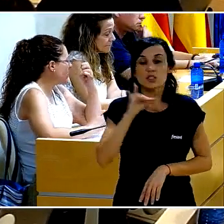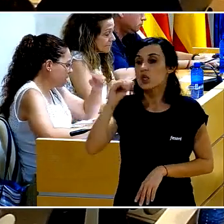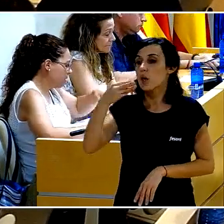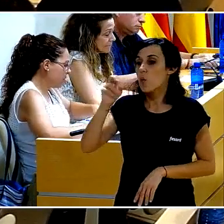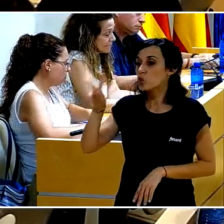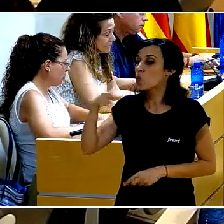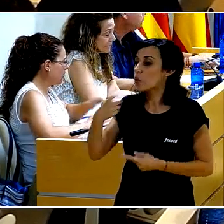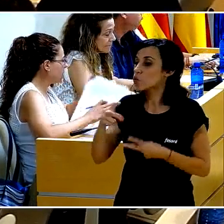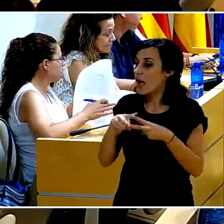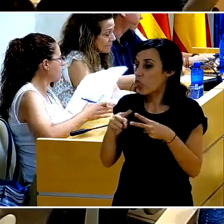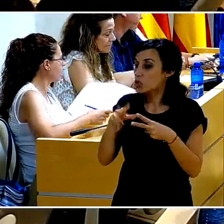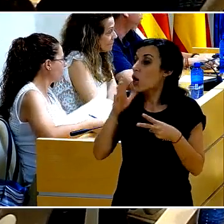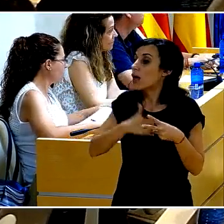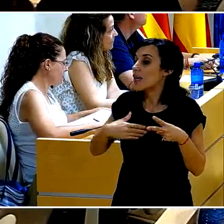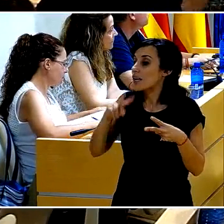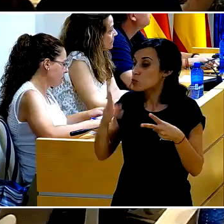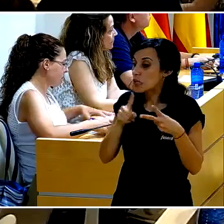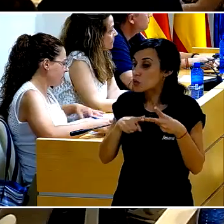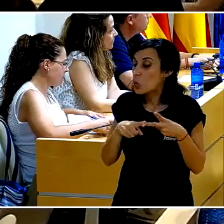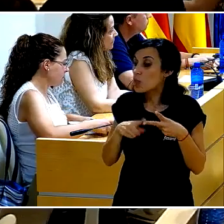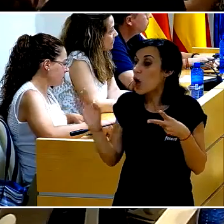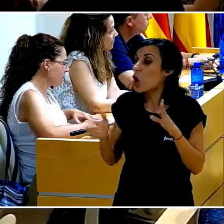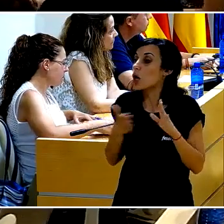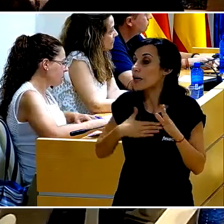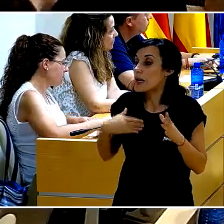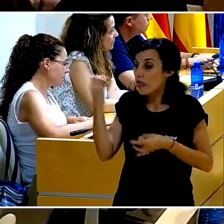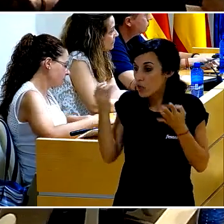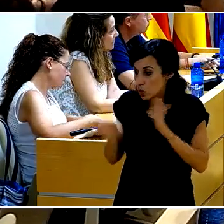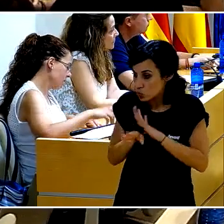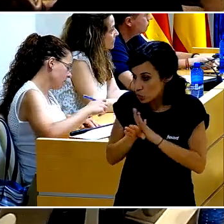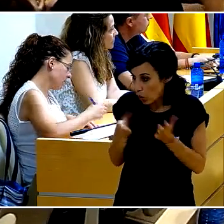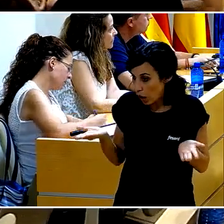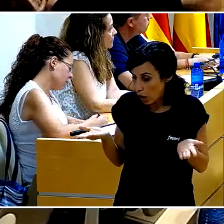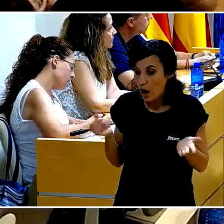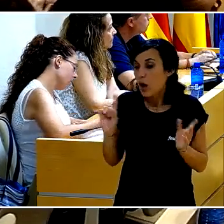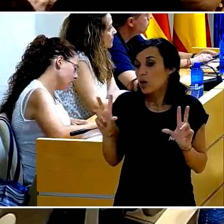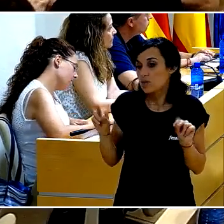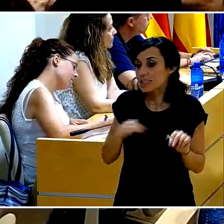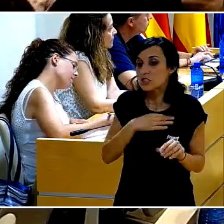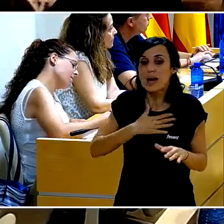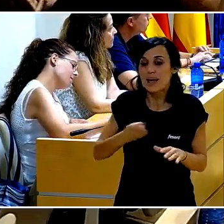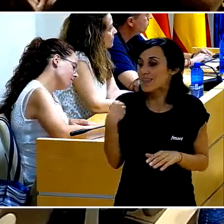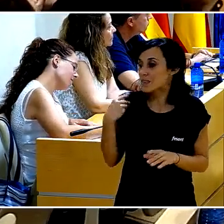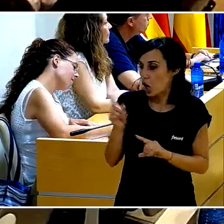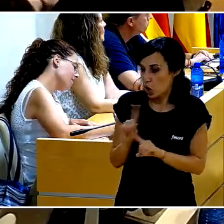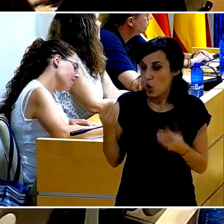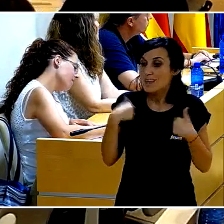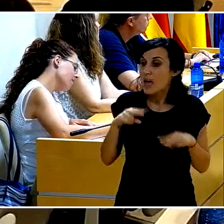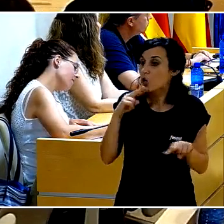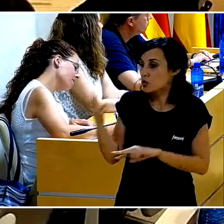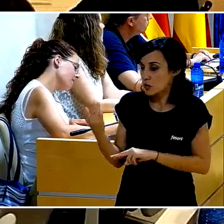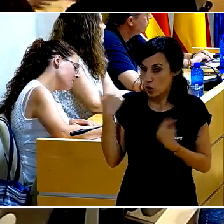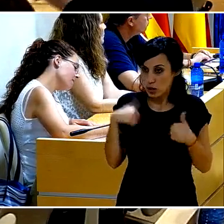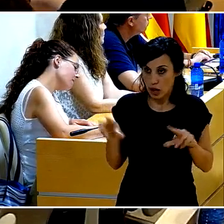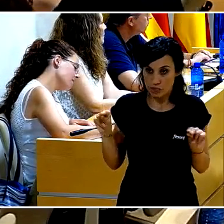Vol que li contesta la segona pregunta o vol continuar fent així el circ? No, mire, senyora alcaldessa, no, ya el señor regidor le ha contestado claramente